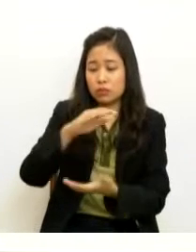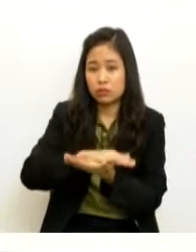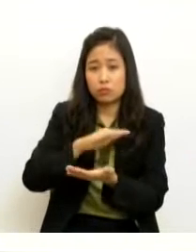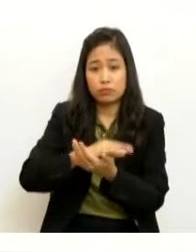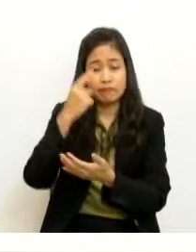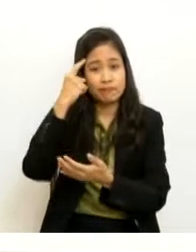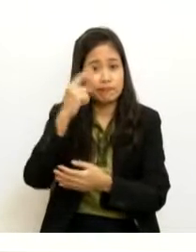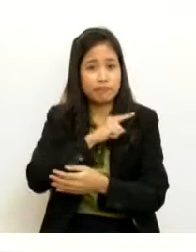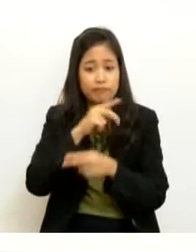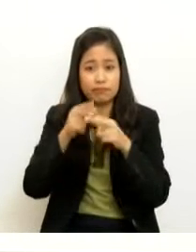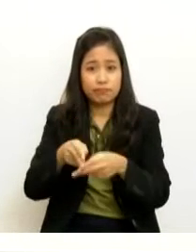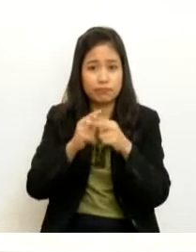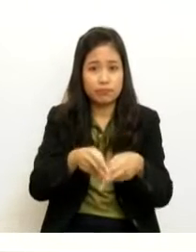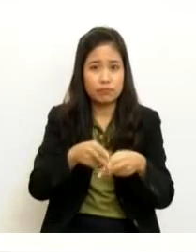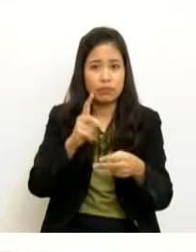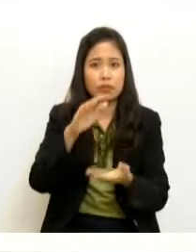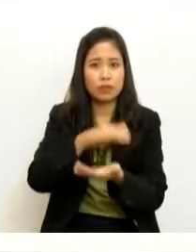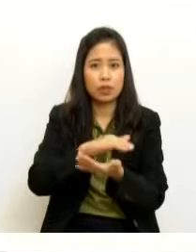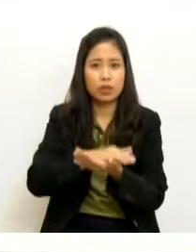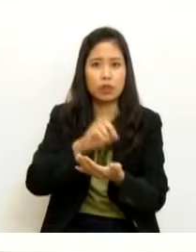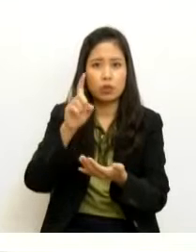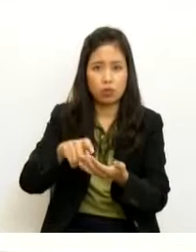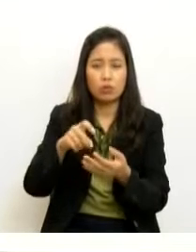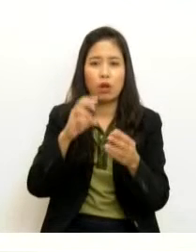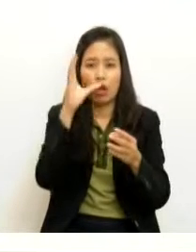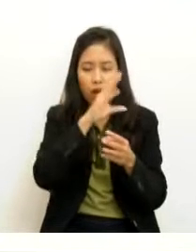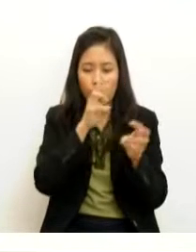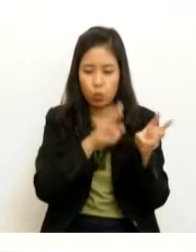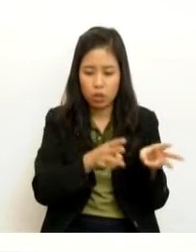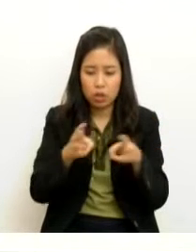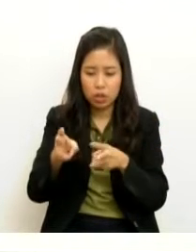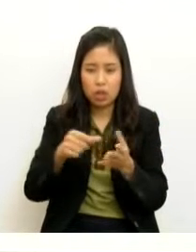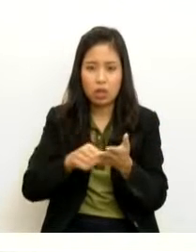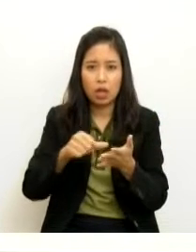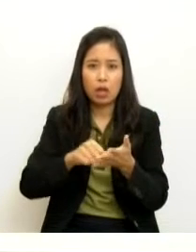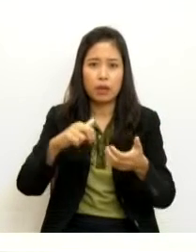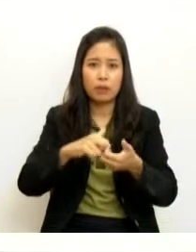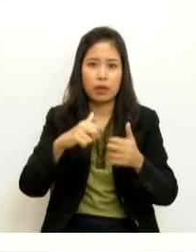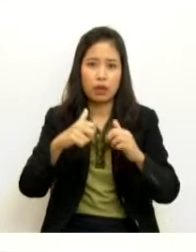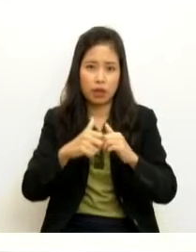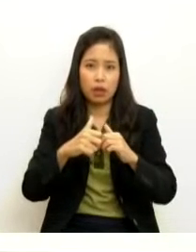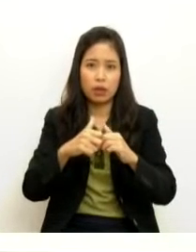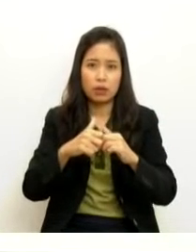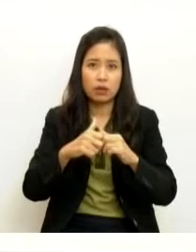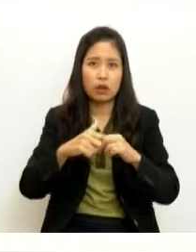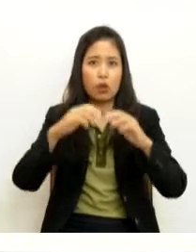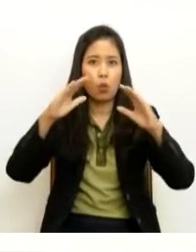องสถานศึกษาก็ต้องหาวิธีในการกำจัดล